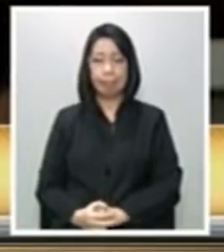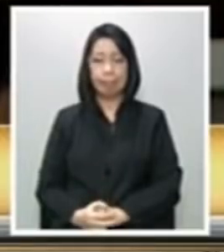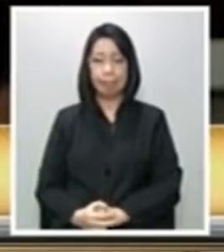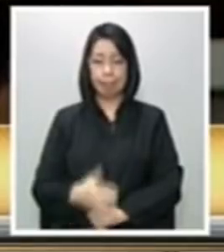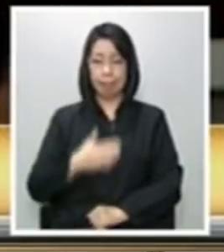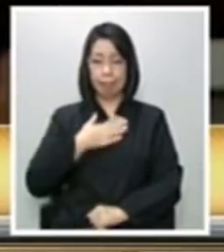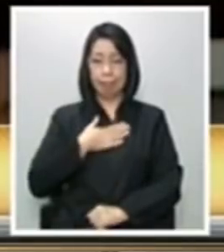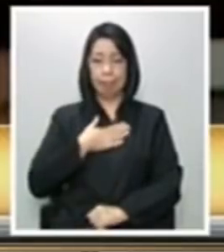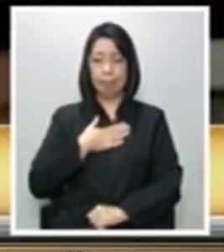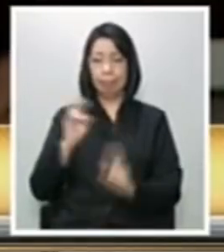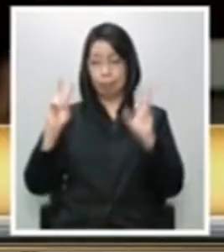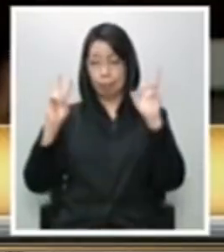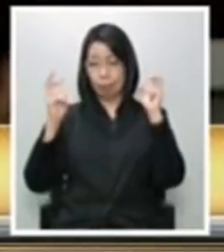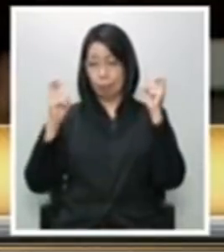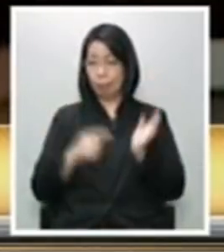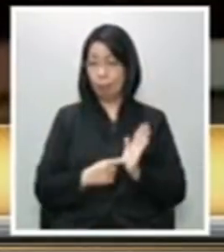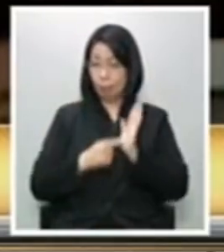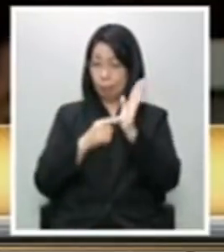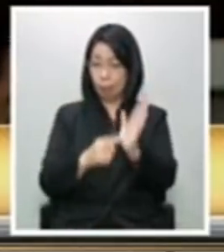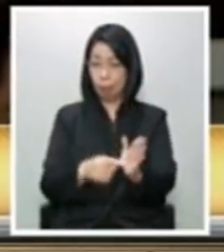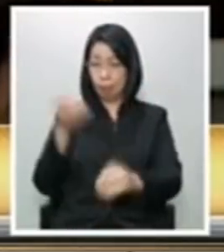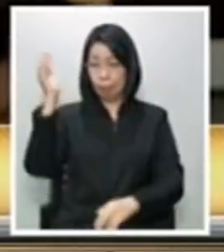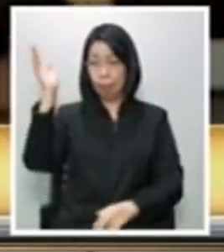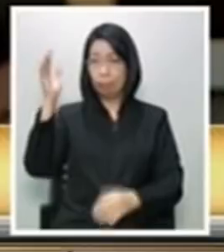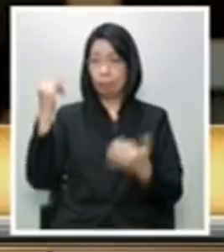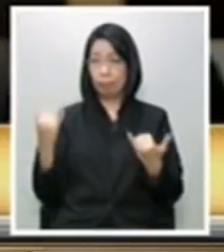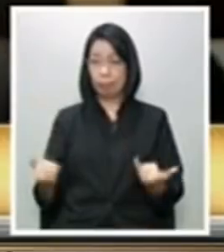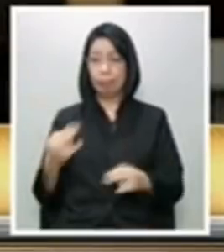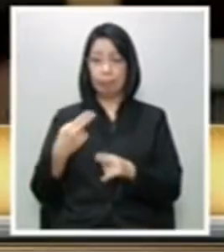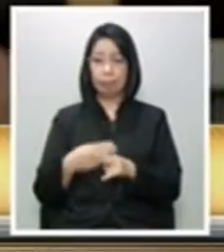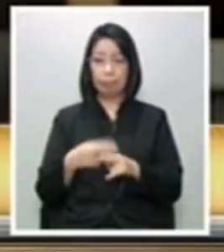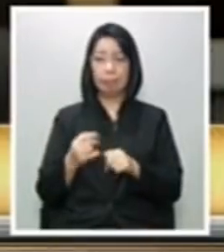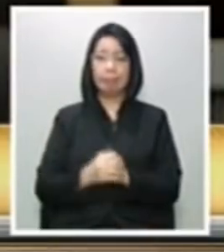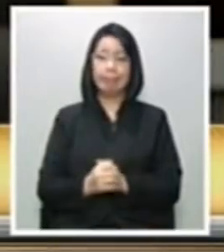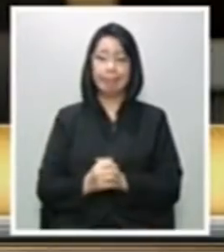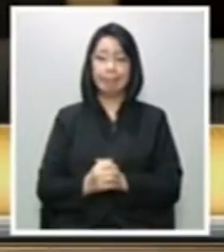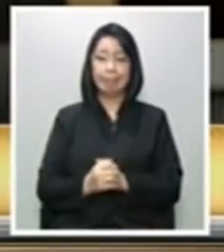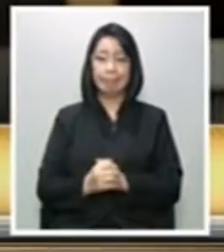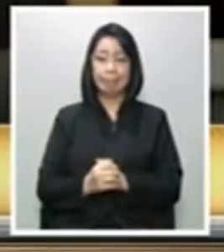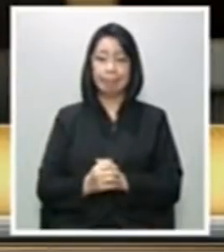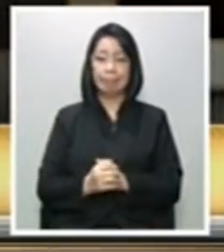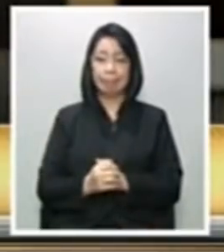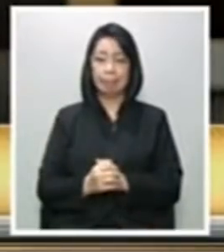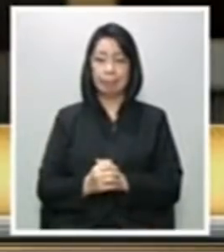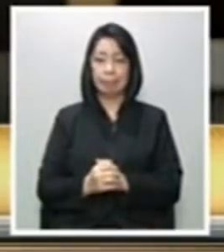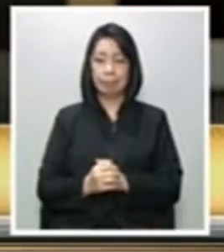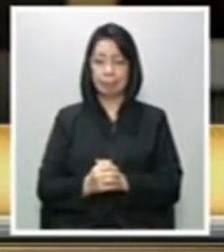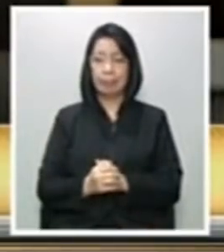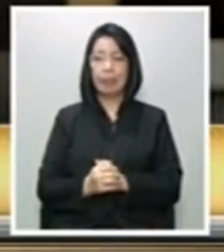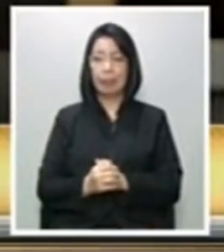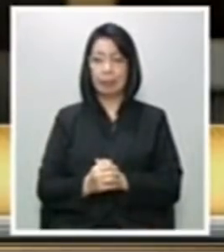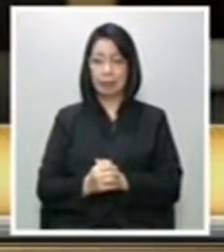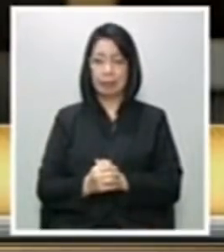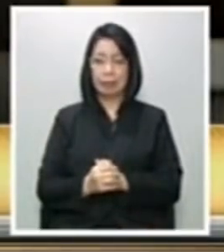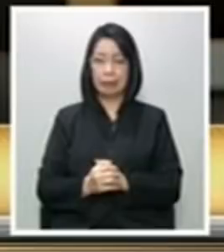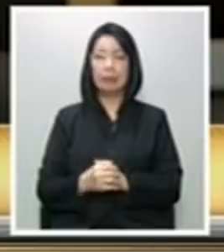สำหรับหัวข้อที่ผมจะอภิปรายในวันนี้ชื่อว่าจินตนาการใหม่กับที่ดินไทยครับท่านประธานผ